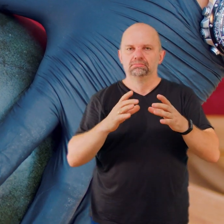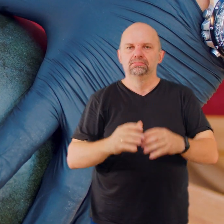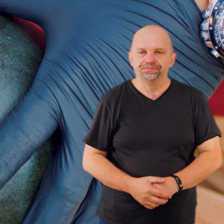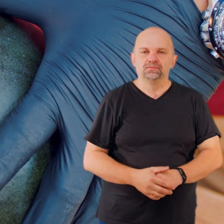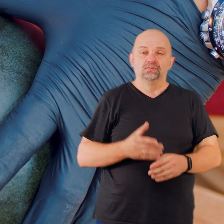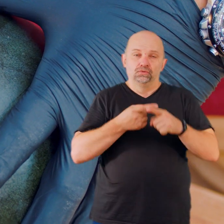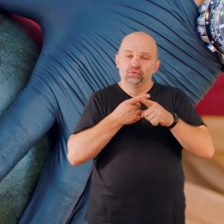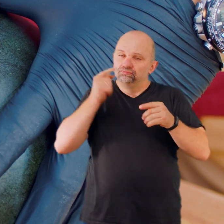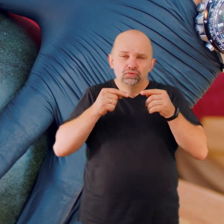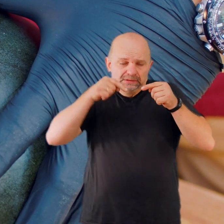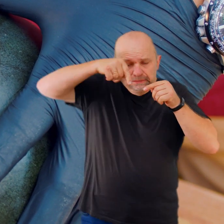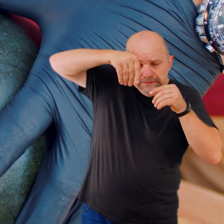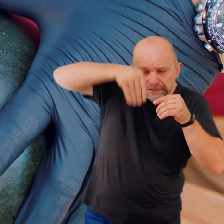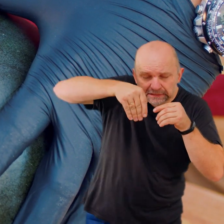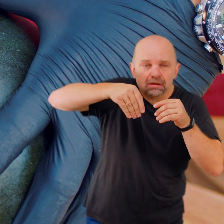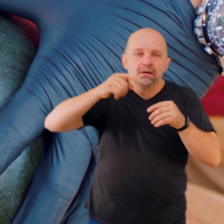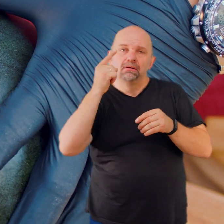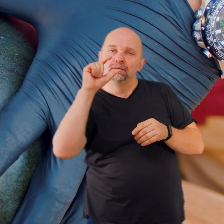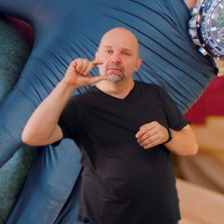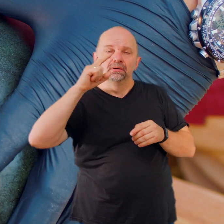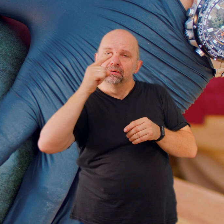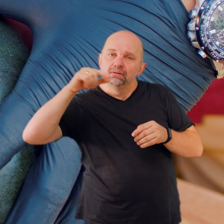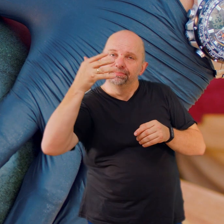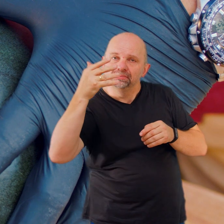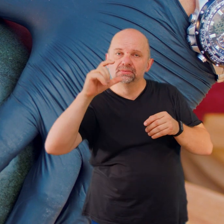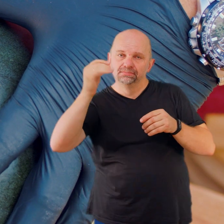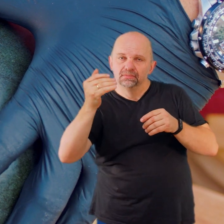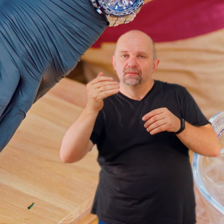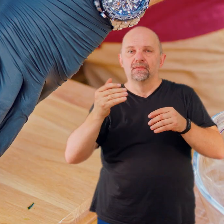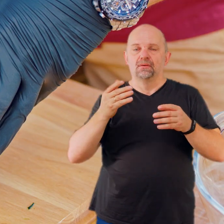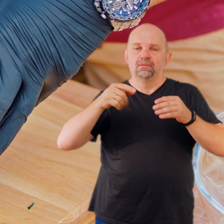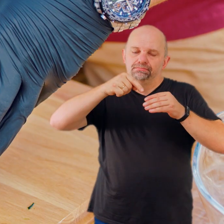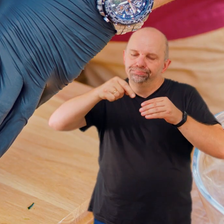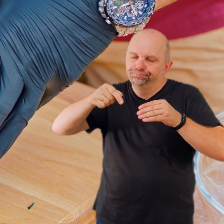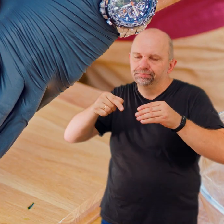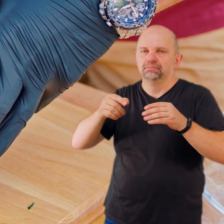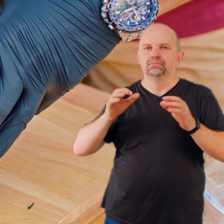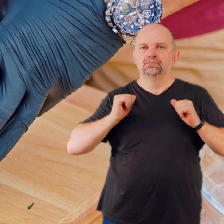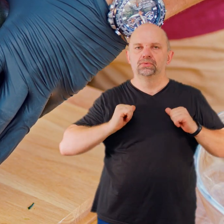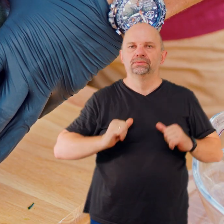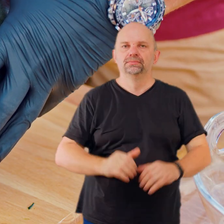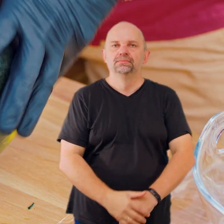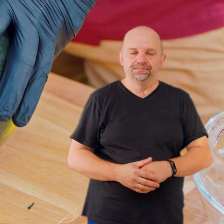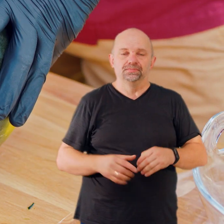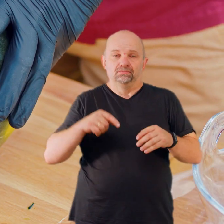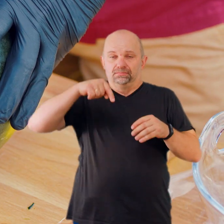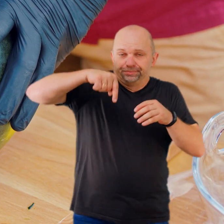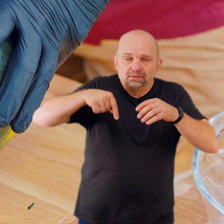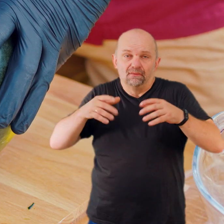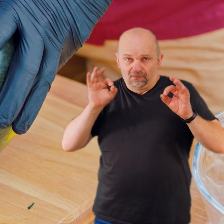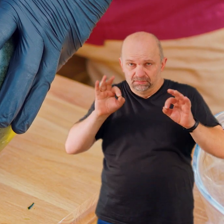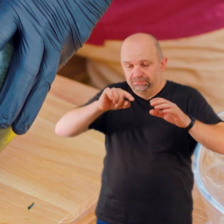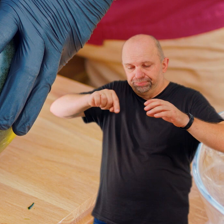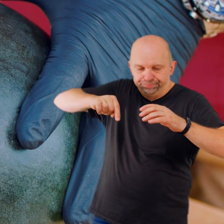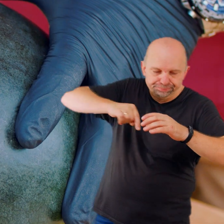Zaczynamy od głębi naszego tego klinika i ruchem pikowanym. Bardzo istotne jest to właśnie ten ruch pikowany jak maszyna do szycia,